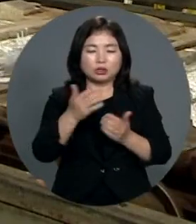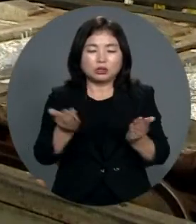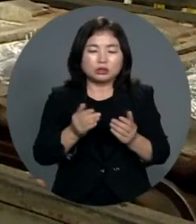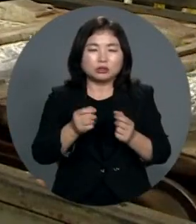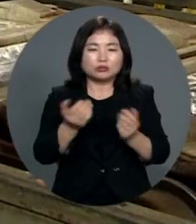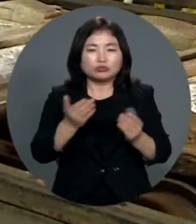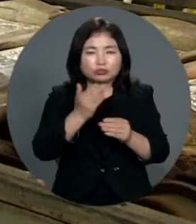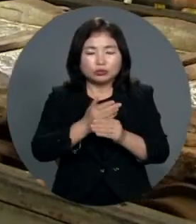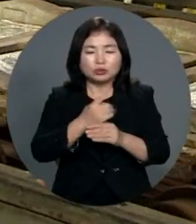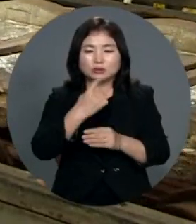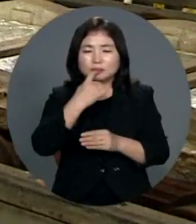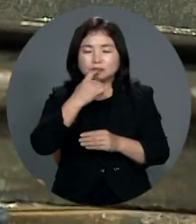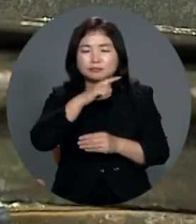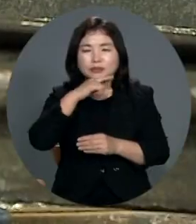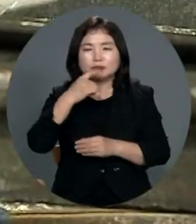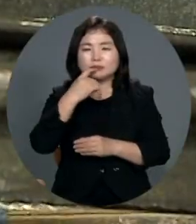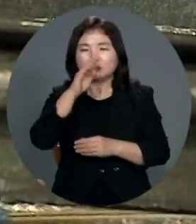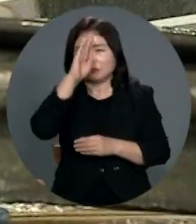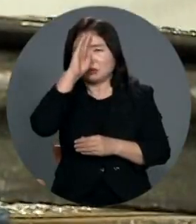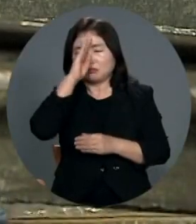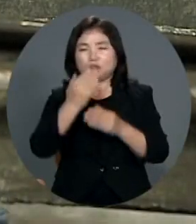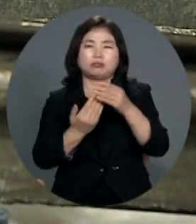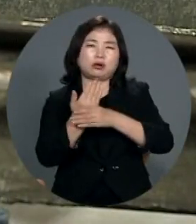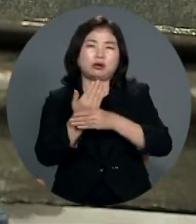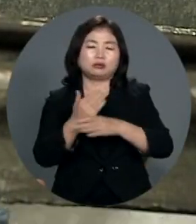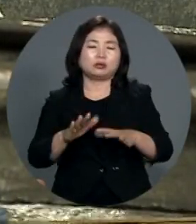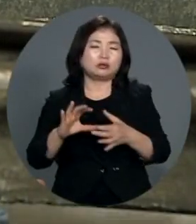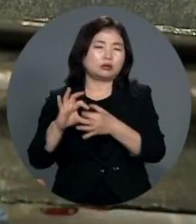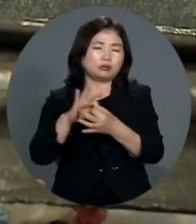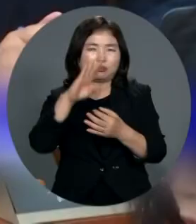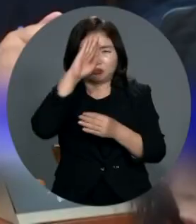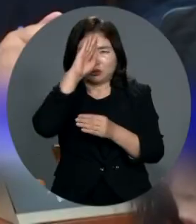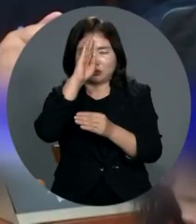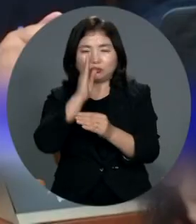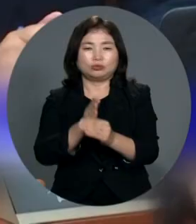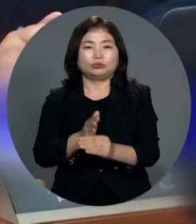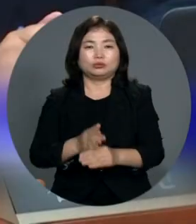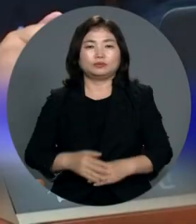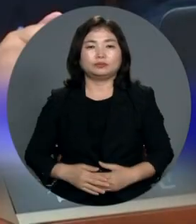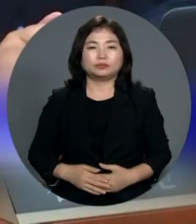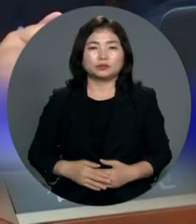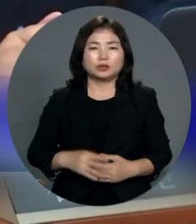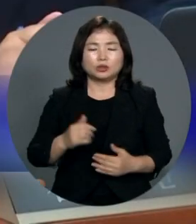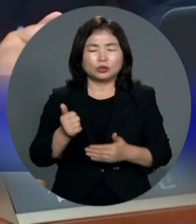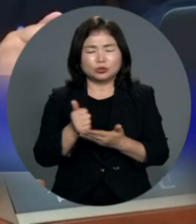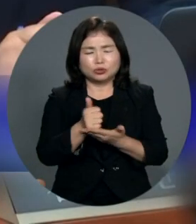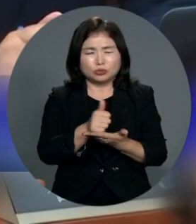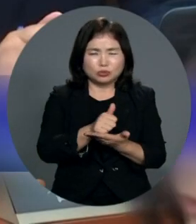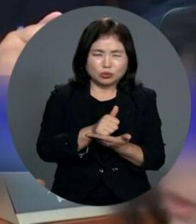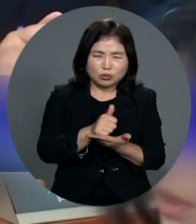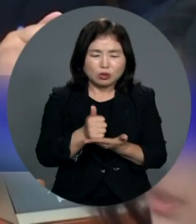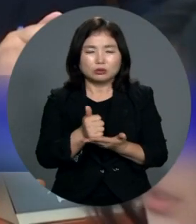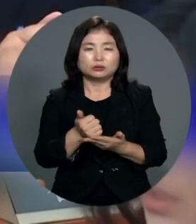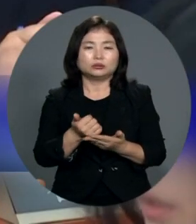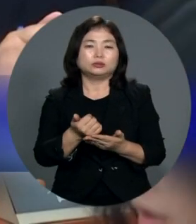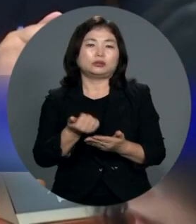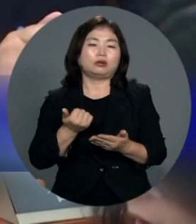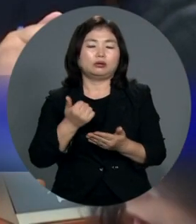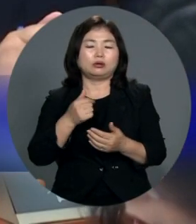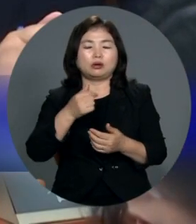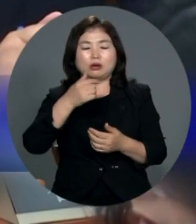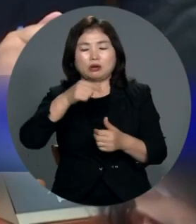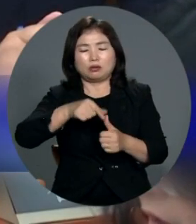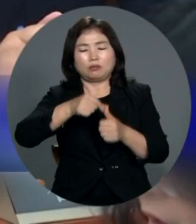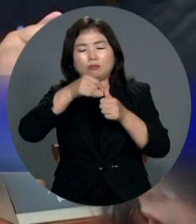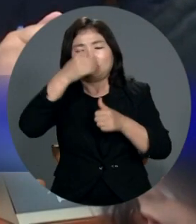뒤 급성 백혈병이 발병했고 현재도 투병 중입니다. 정말 죽기 직전까지 갔다가